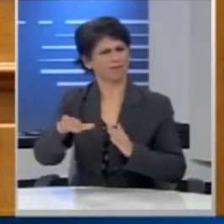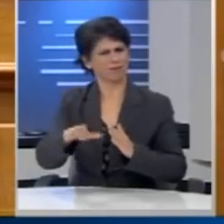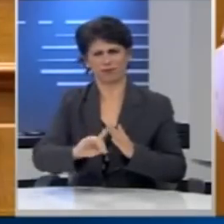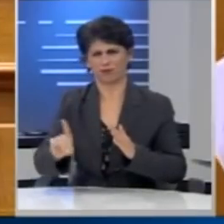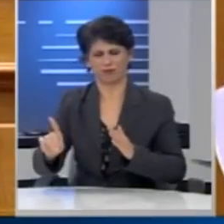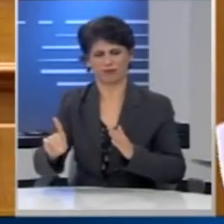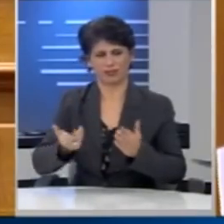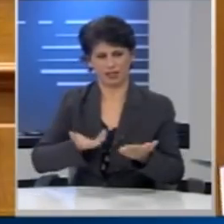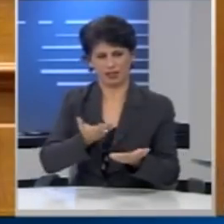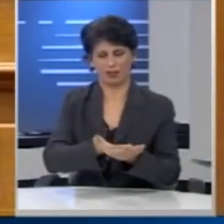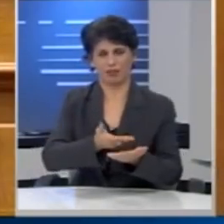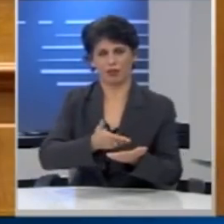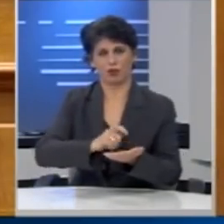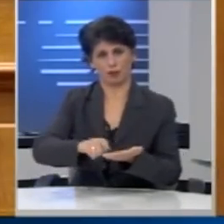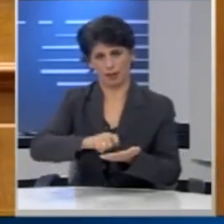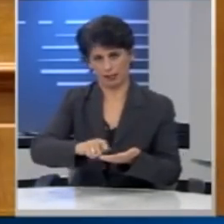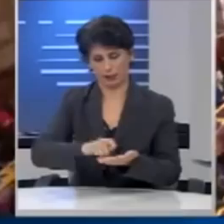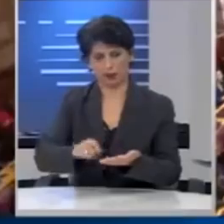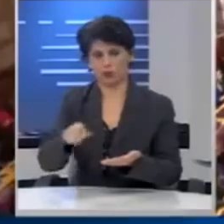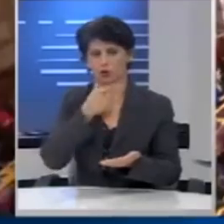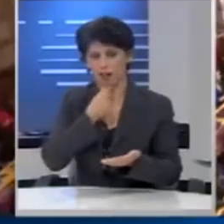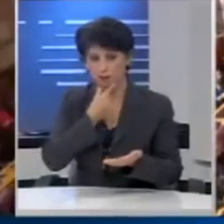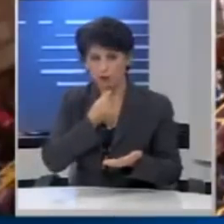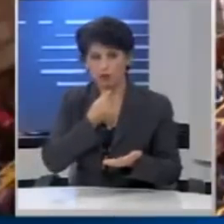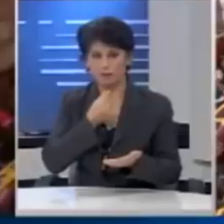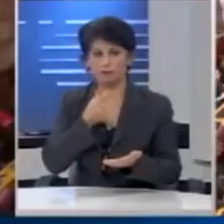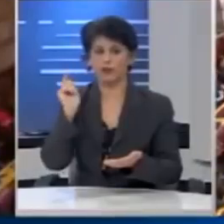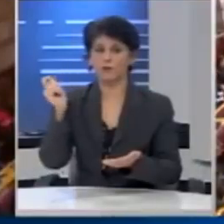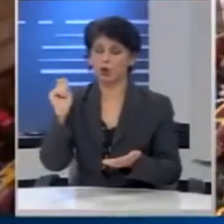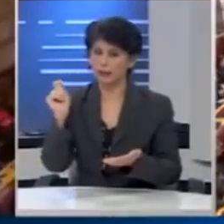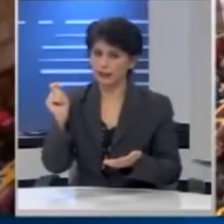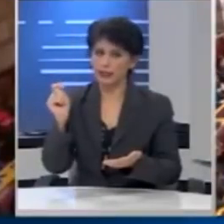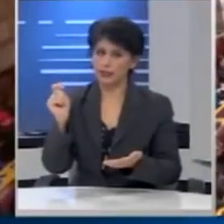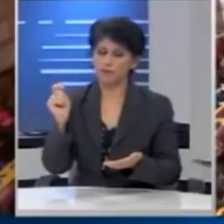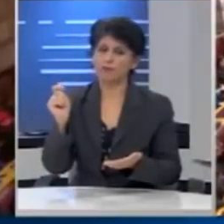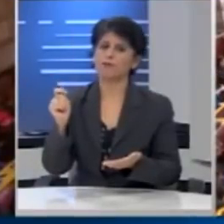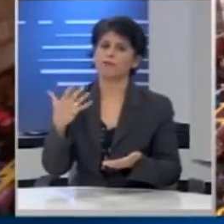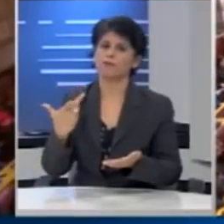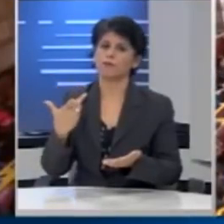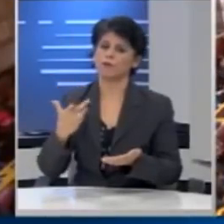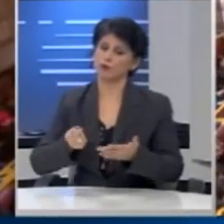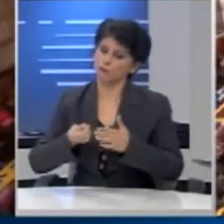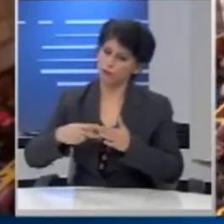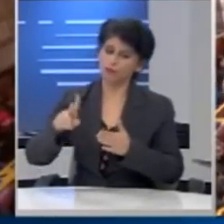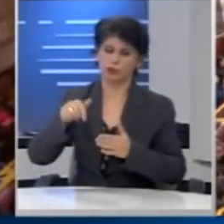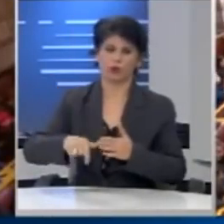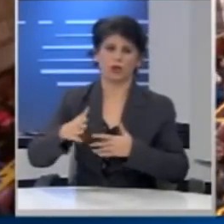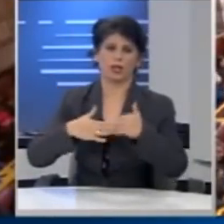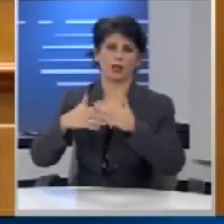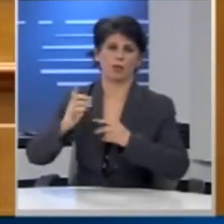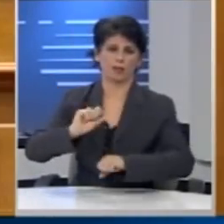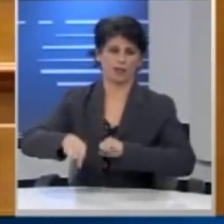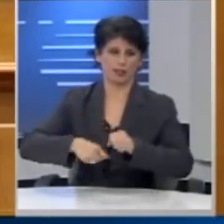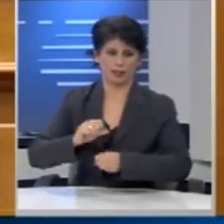λοιπόν, και καταθέτω στα πρακτικά, τόσο εύκολα τις πολιτικές οι οποίες τονώνουν σήμερα την οικοδομική